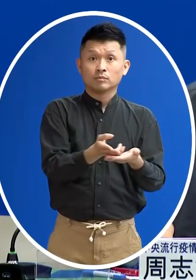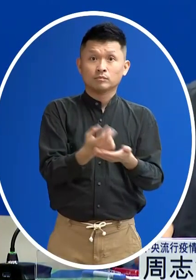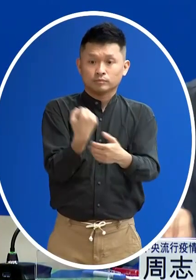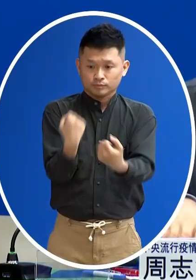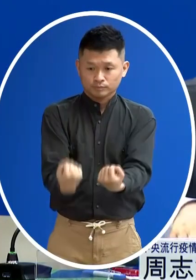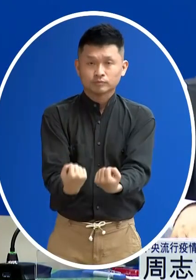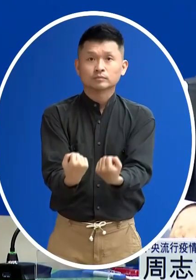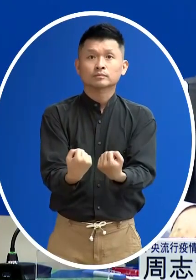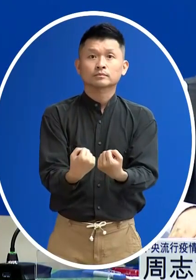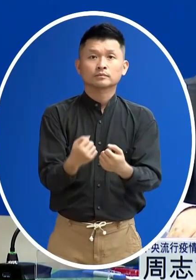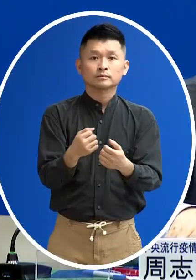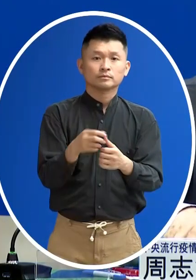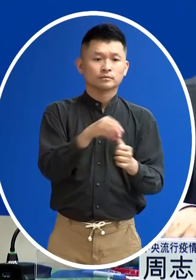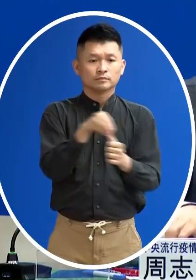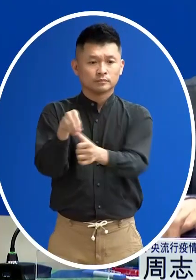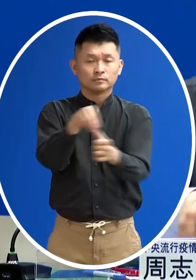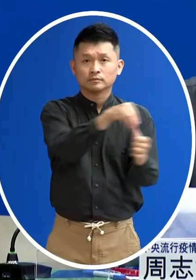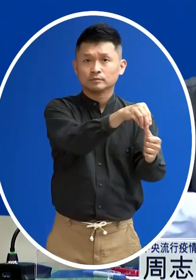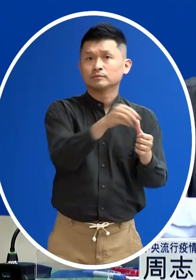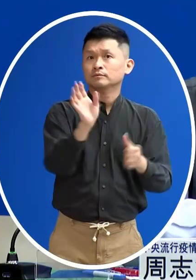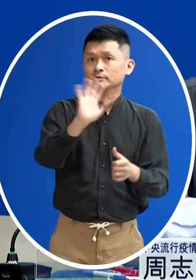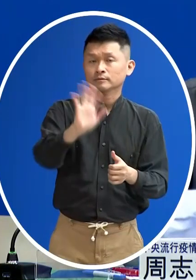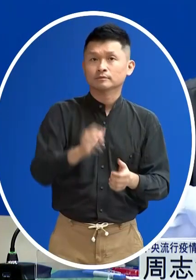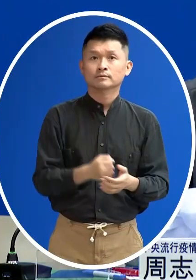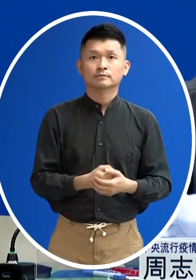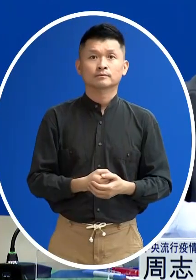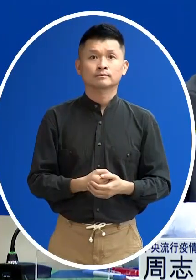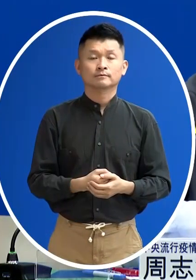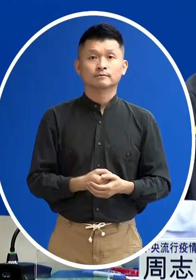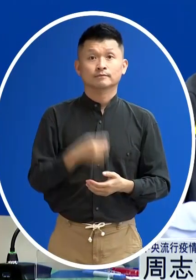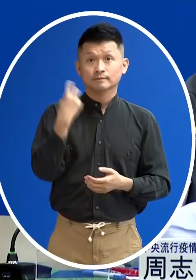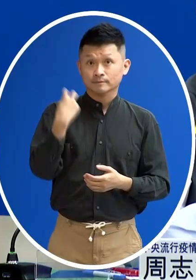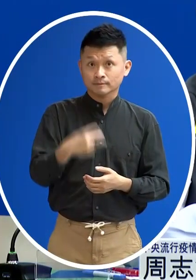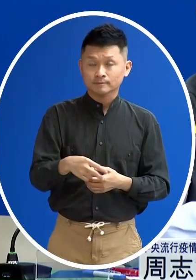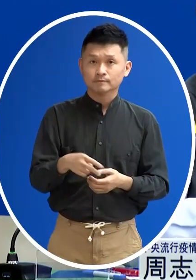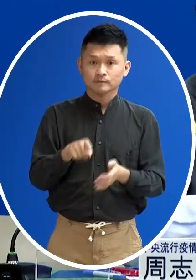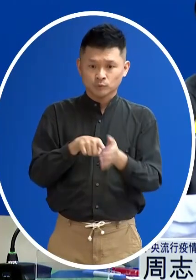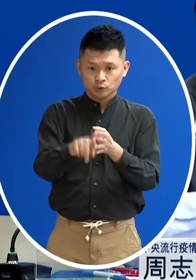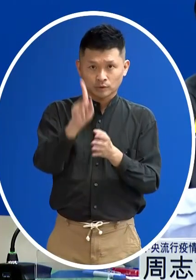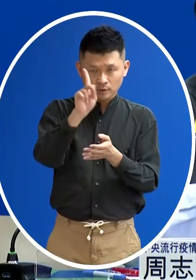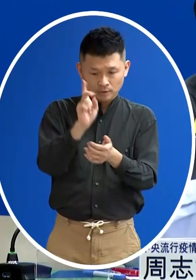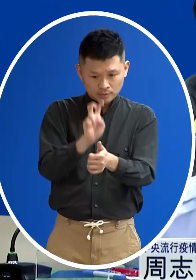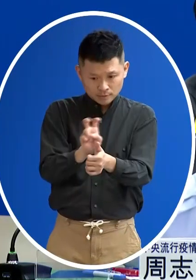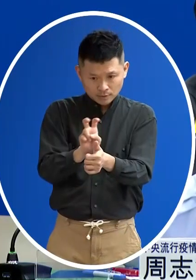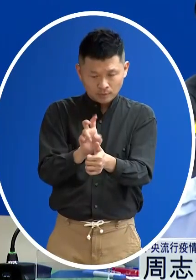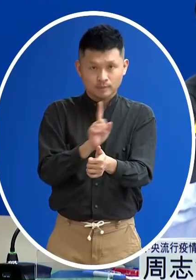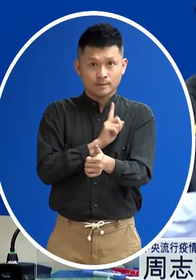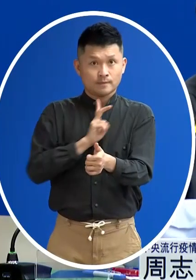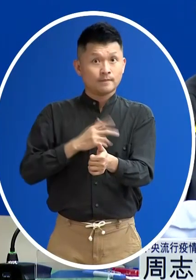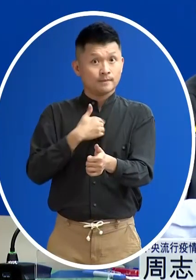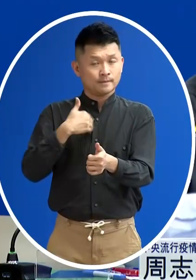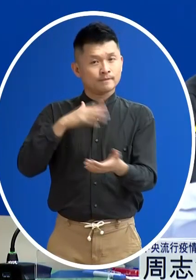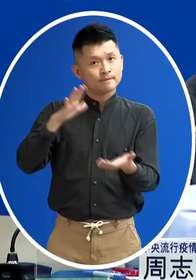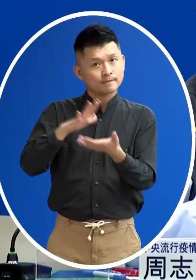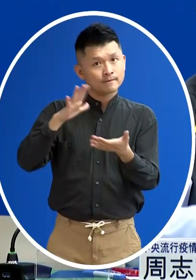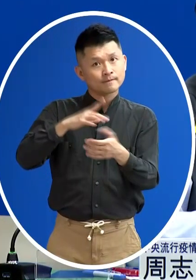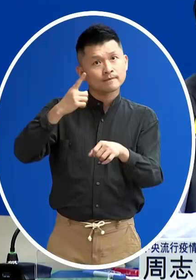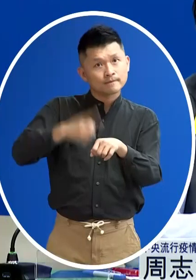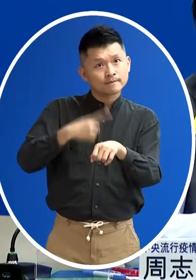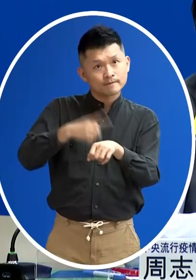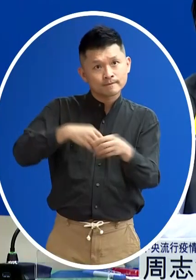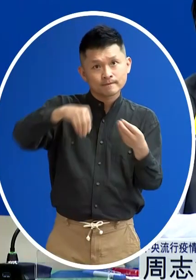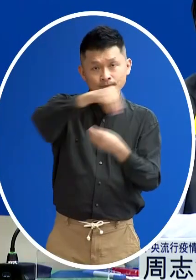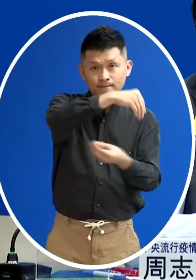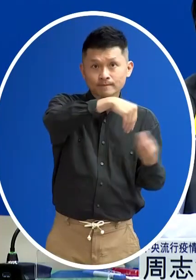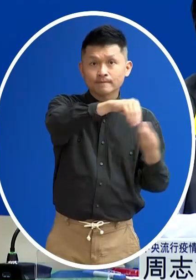方式，来避免他的移动跟这个能够继续提供这个专科的照顾，所以这是部分做一个弹性的调整，这是